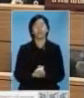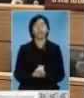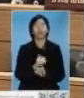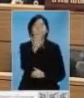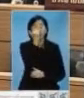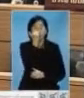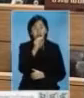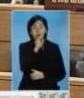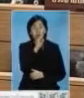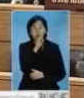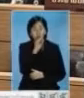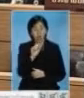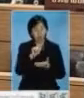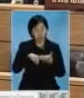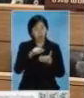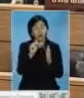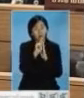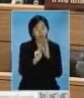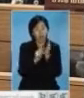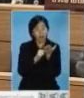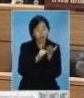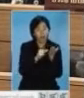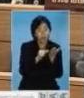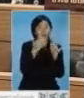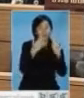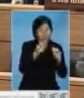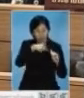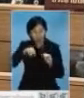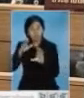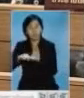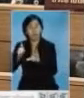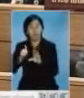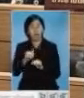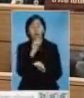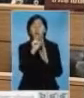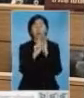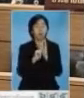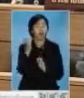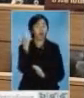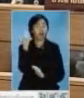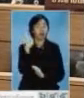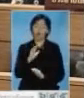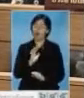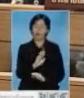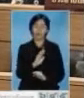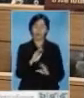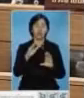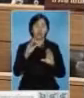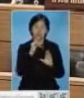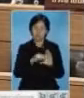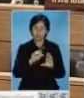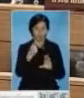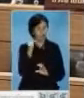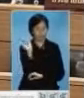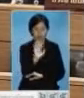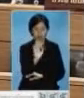ราะว่าตัวเองได้ผลประโยชน์เพราะเดิมทีเดียวไปลงสมัครรับเลือกตั้งไม่ได้เพราะรัฐธรรมนูญห้ามไว้ให้เป็นได้เทอมเดียวท่